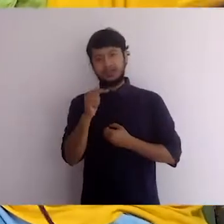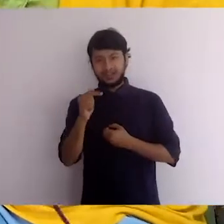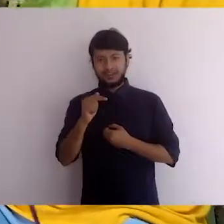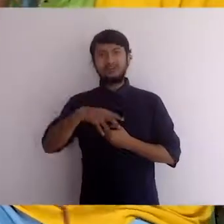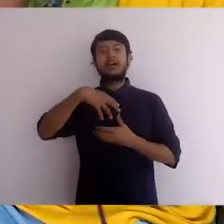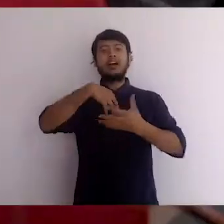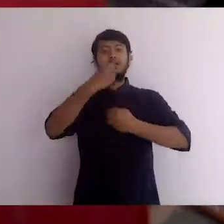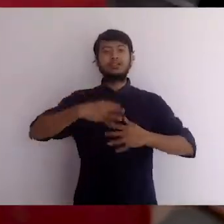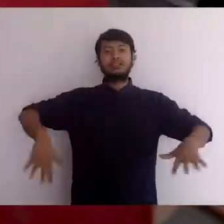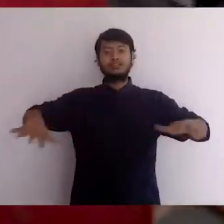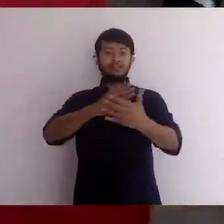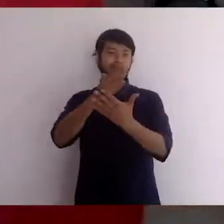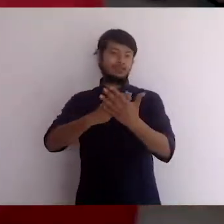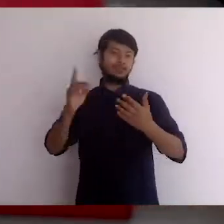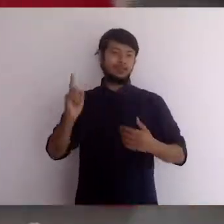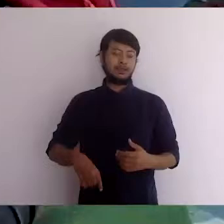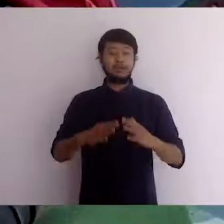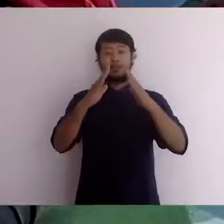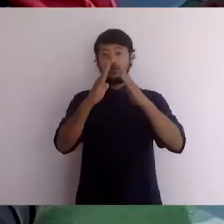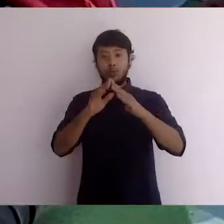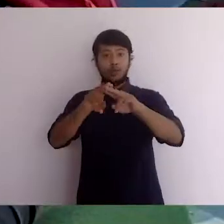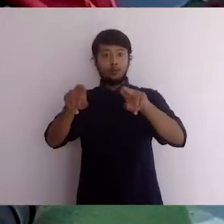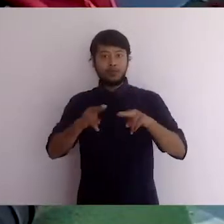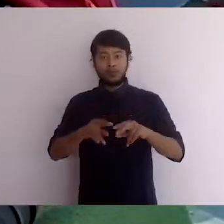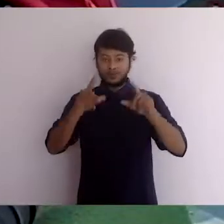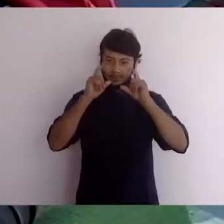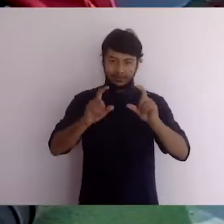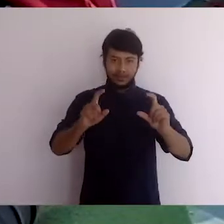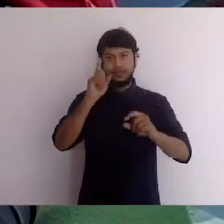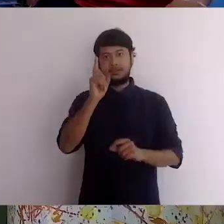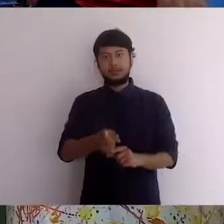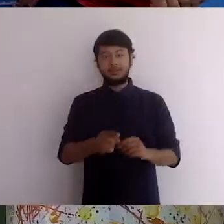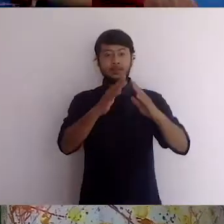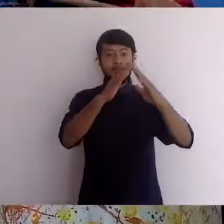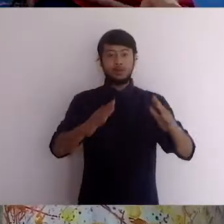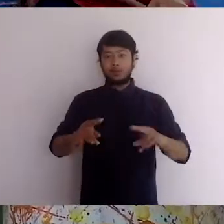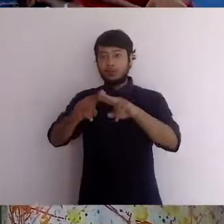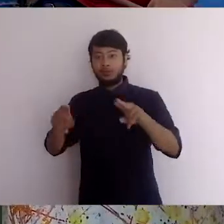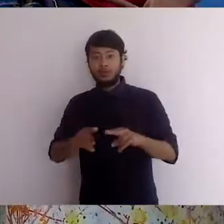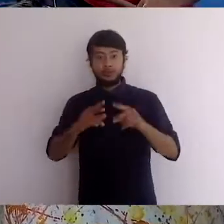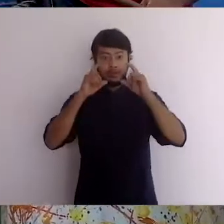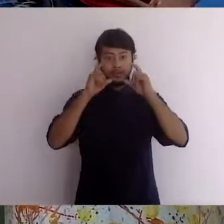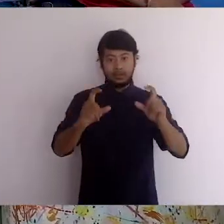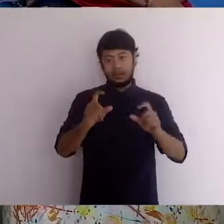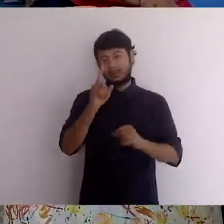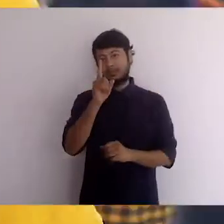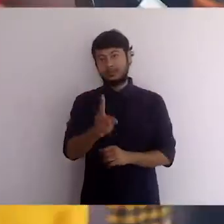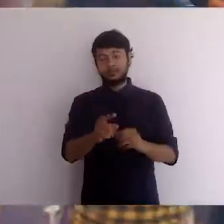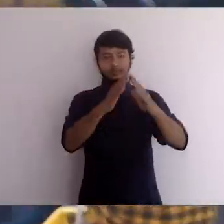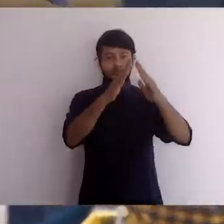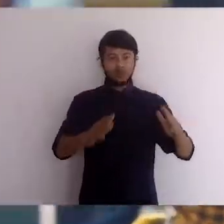नीयत साफ नहीं पर बाहर से तो साफ रहो। घर परिवार का ख्याल रखो, घर परिवार का ख्याल